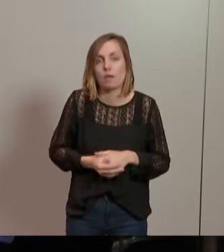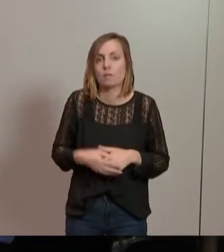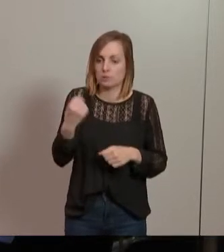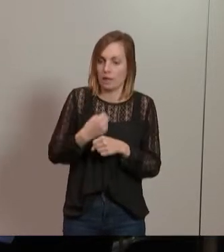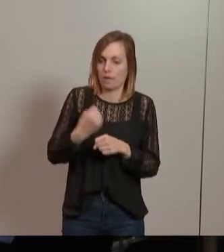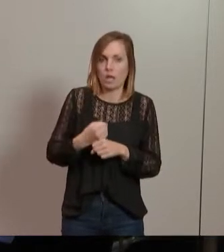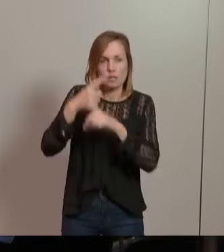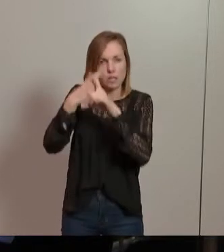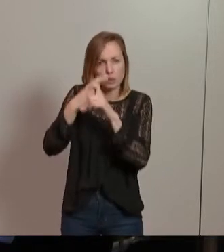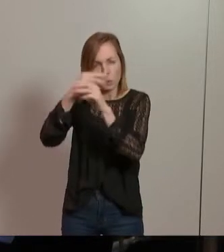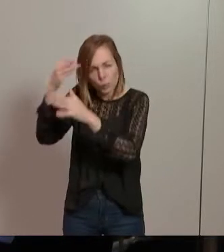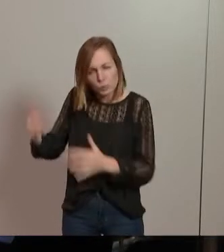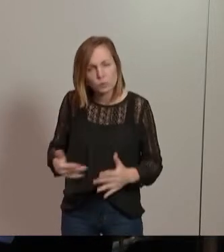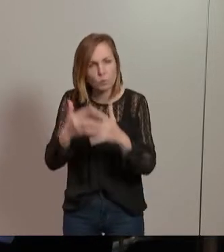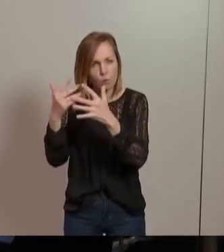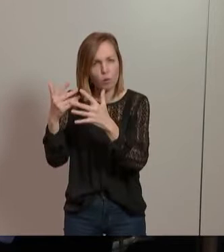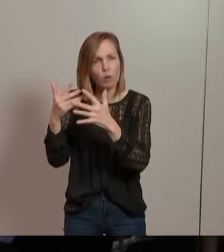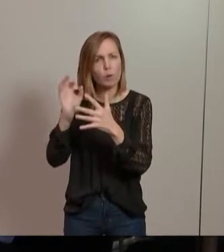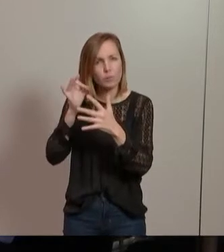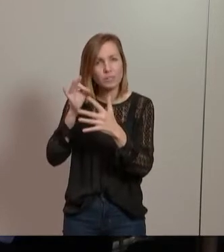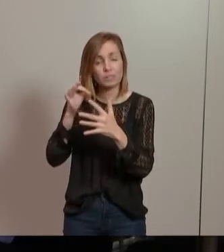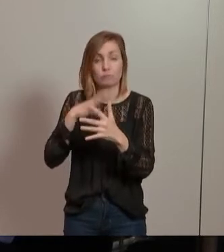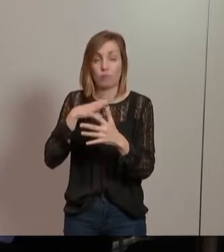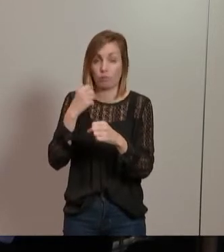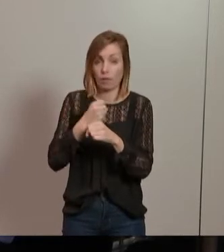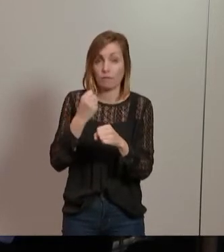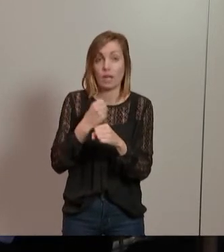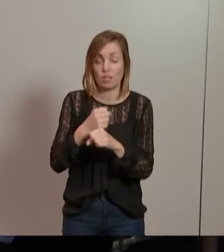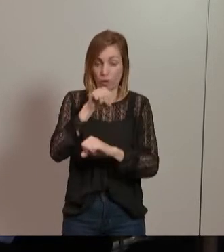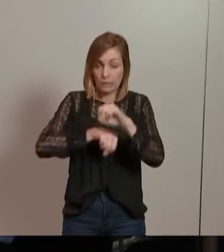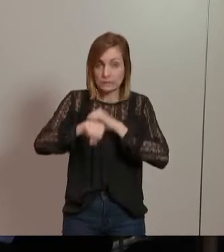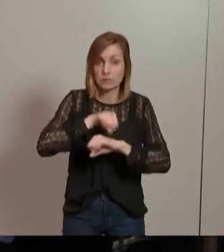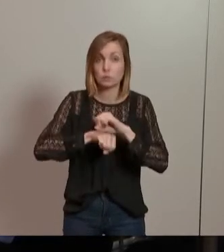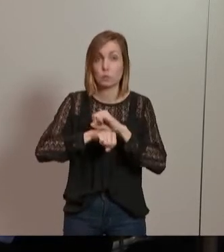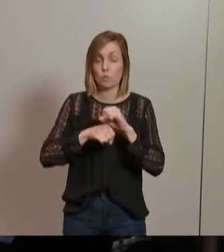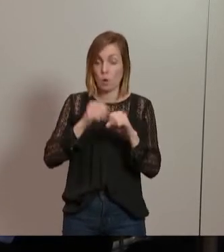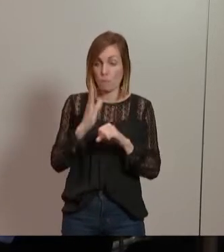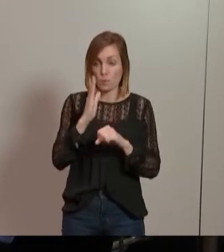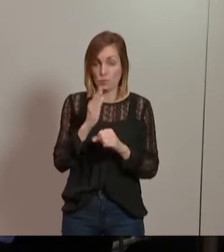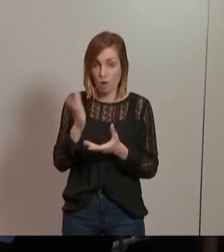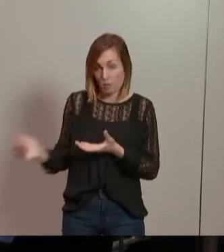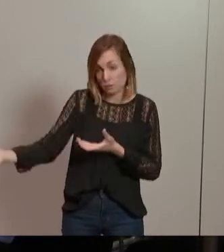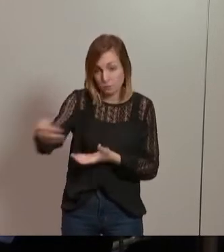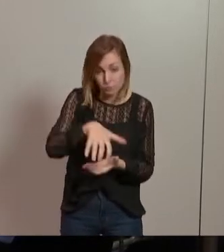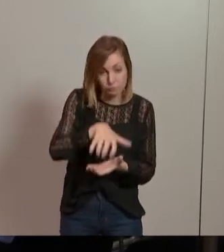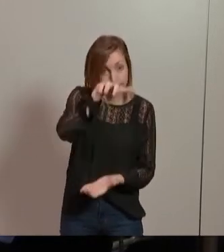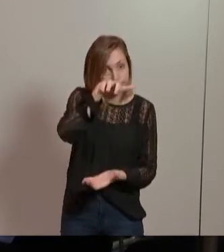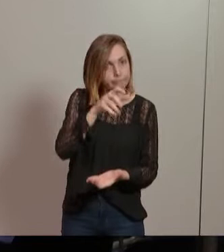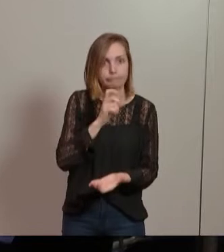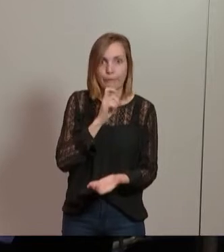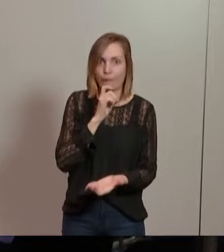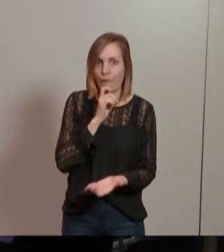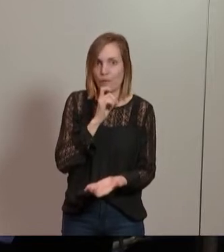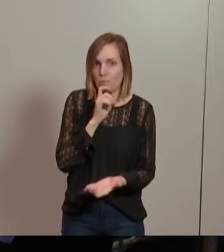de recensement, le travail de hiérarchisation et de récolte des besoins n'a pas encore été fait, en tout cas à